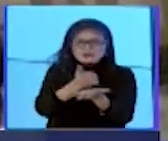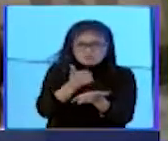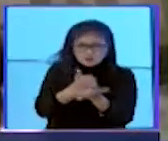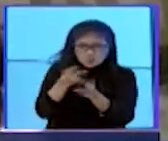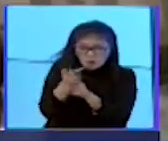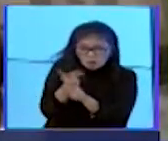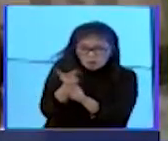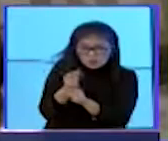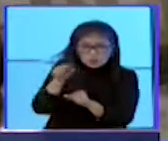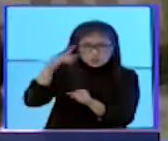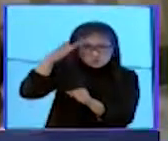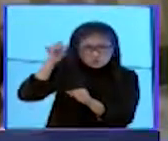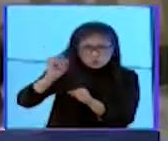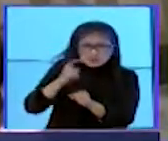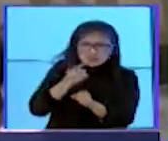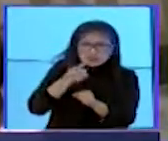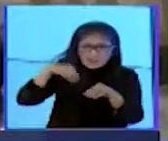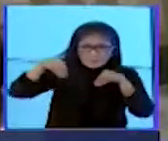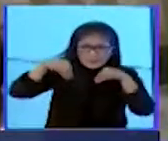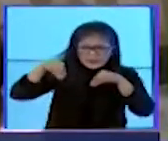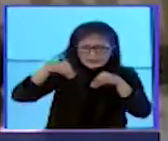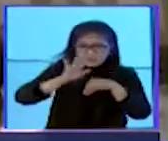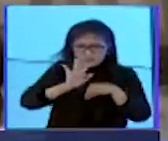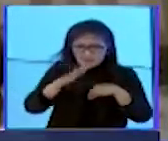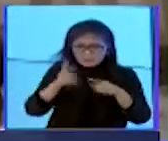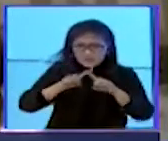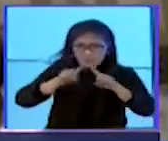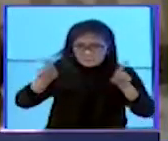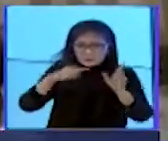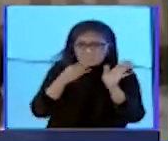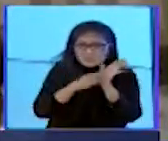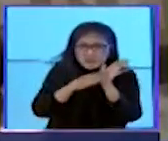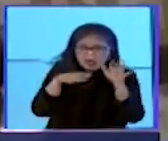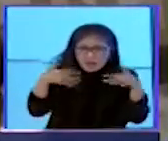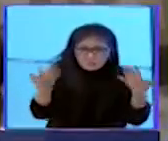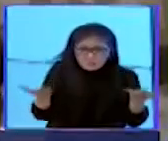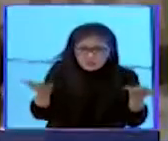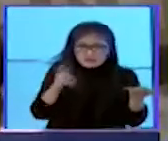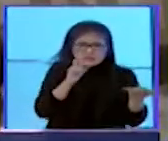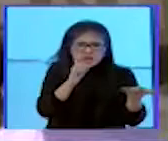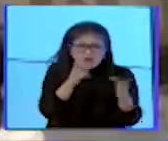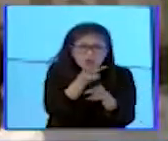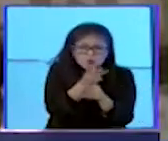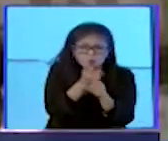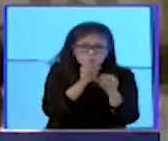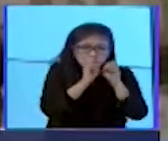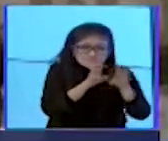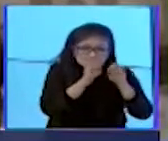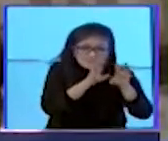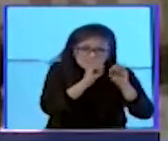mengalami kesulitan soal materi tetapi persoalannya adalah bagaimana para Guru menyampaikan materi